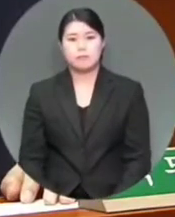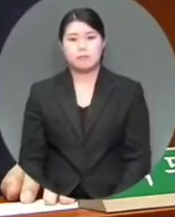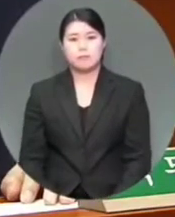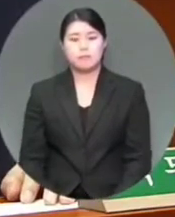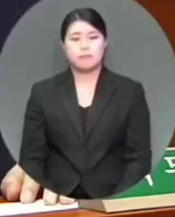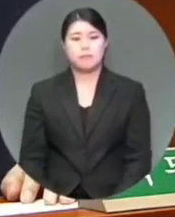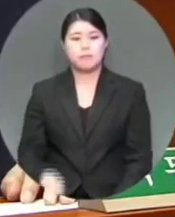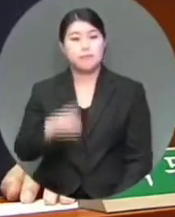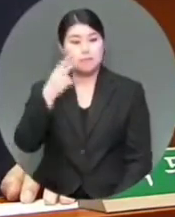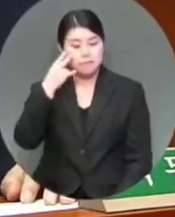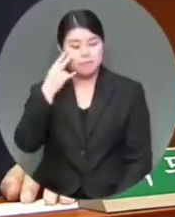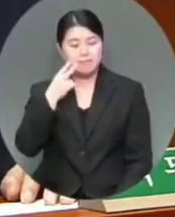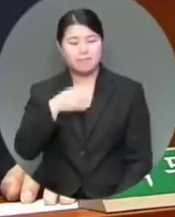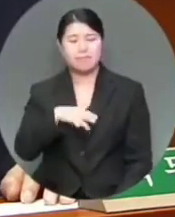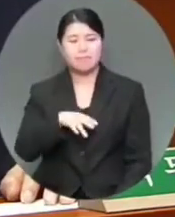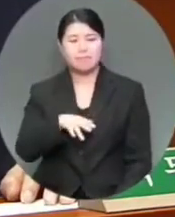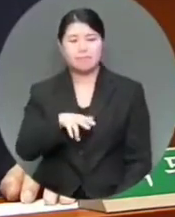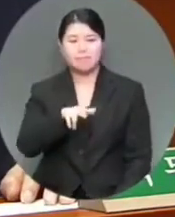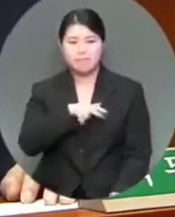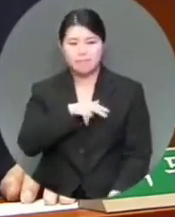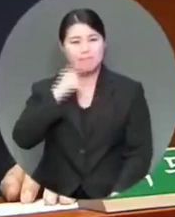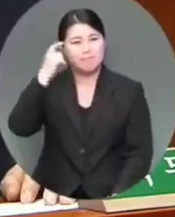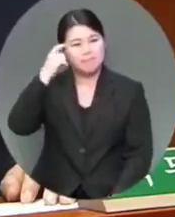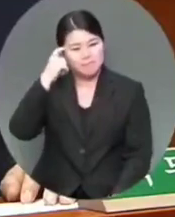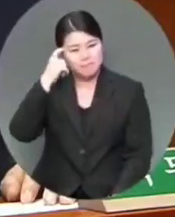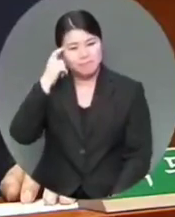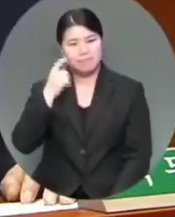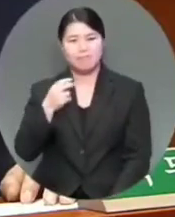네, 의원님 의지와